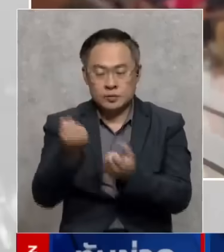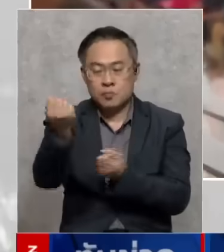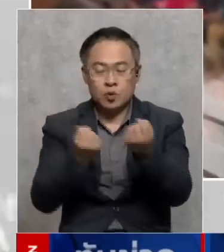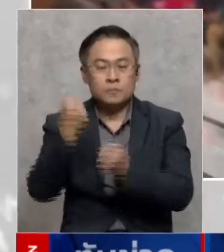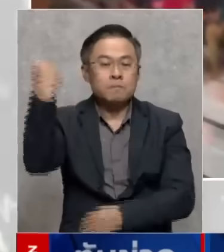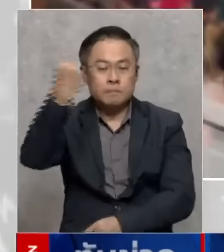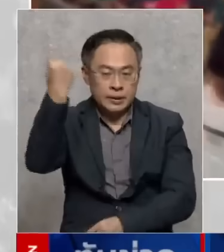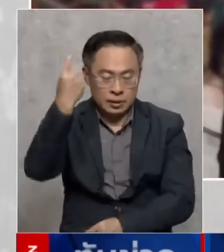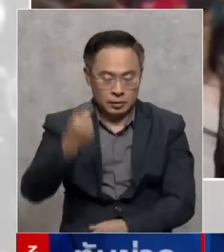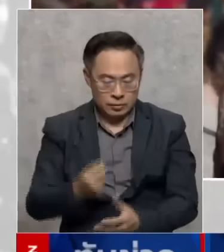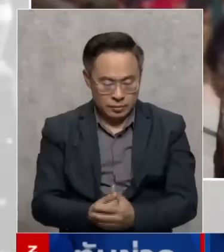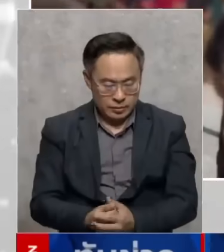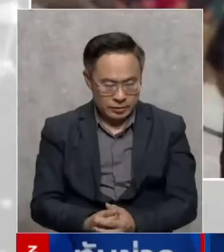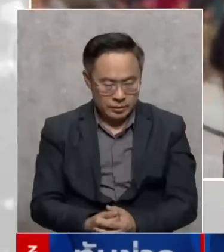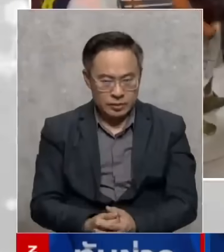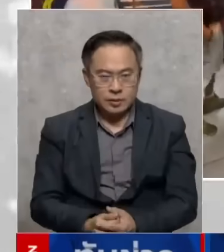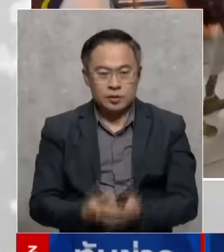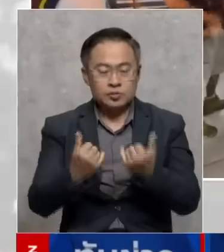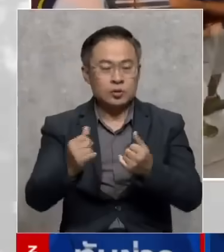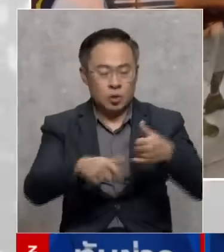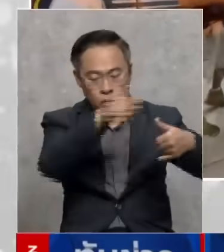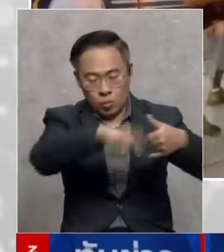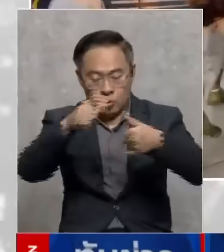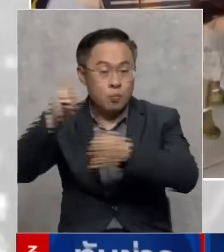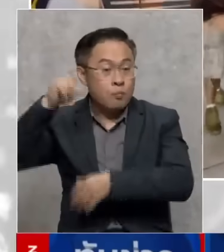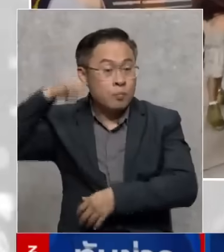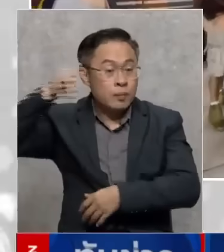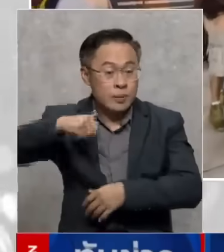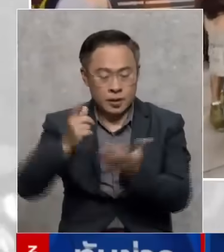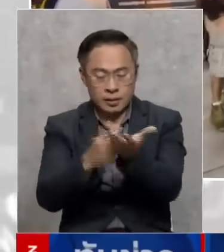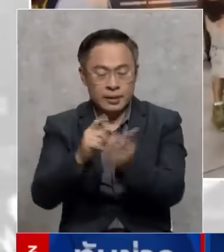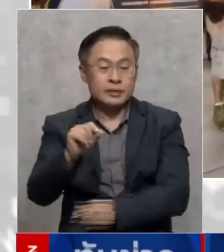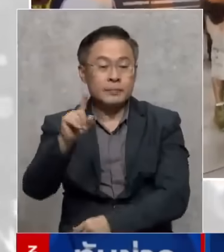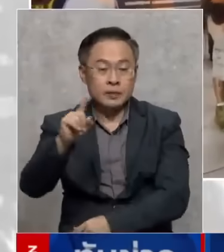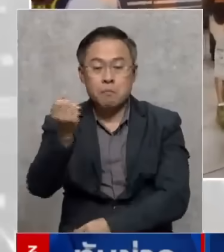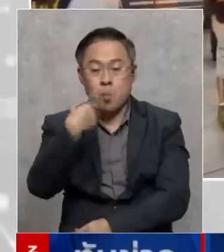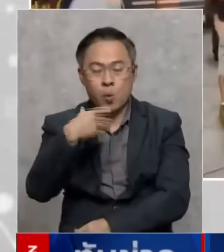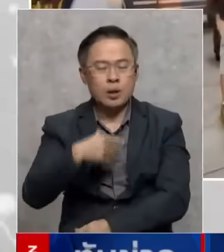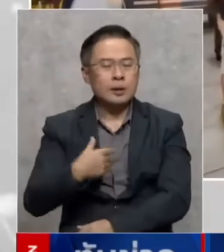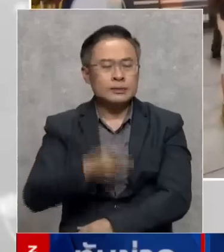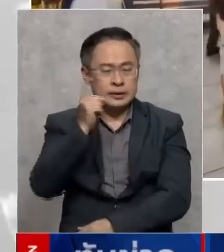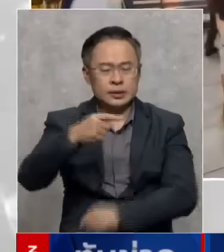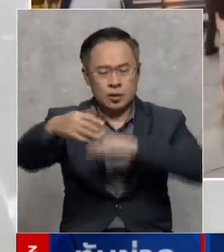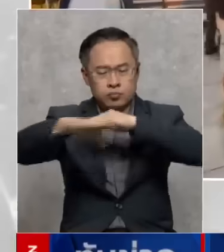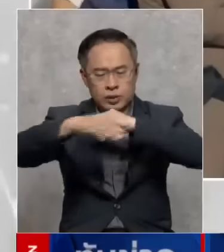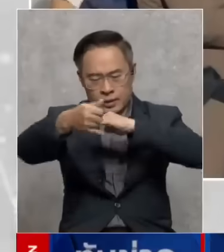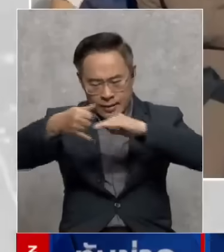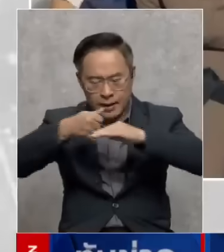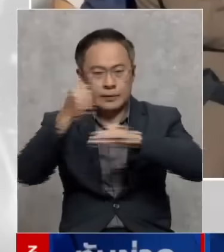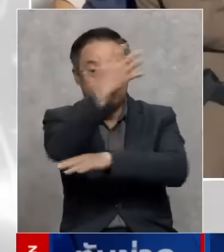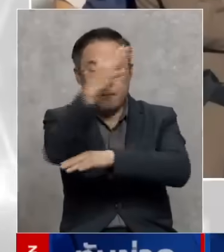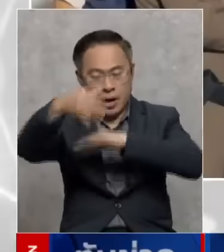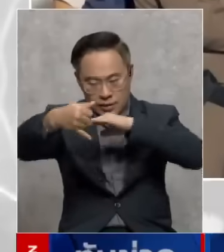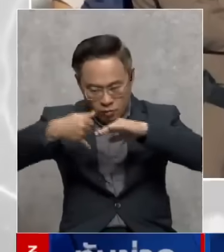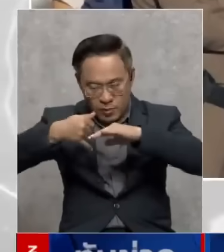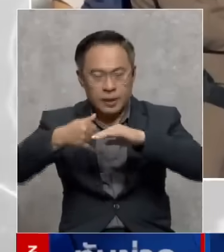ล่ามแปลภาษาเมียนมาร์ให้การยอมรับบอกว่าลักลอบเดินทางเข้ามาในประเทศไทยตามช่องทางธรรมชาติแล้วก็เดินข้ามมา